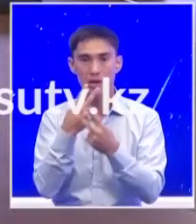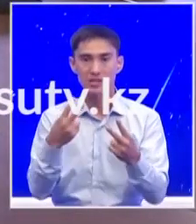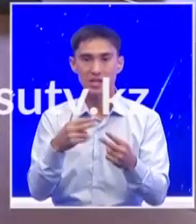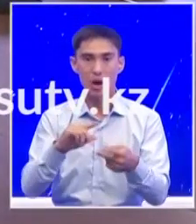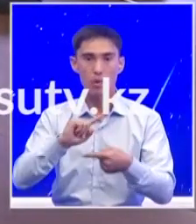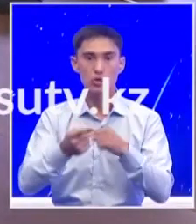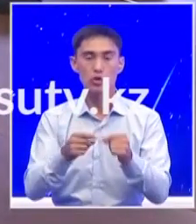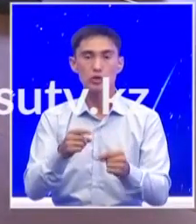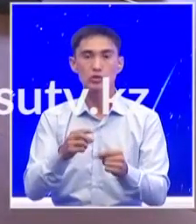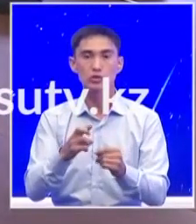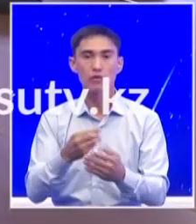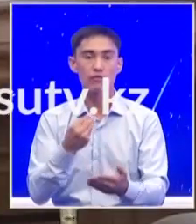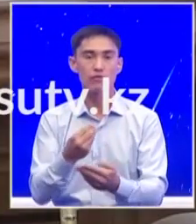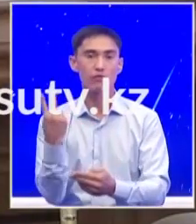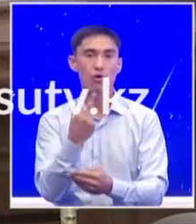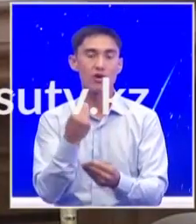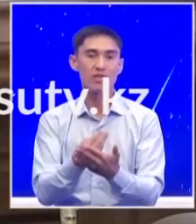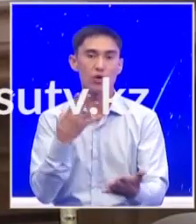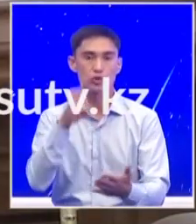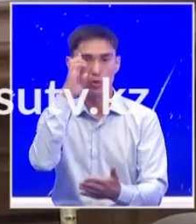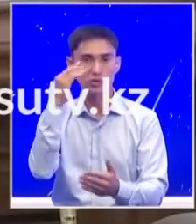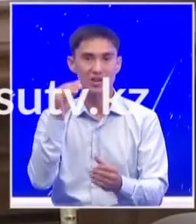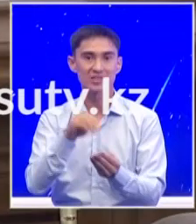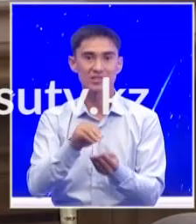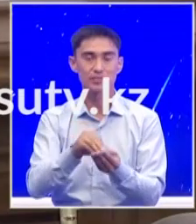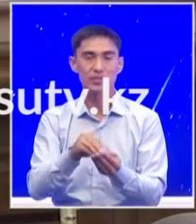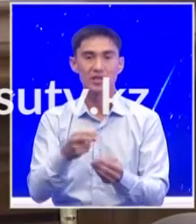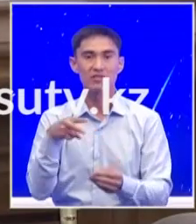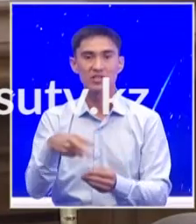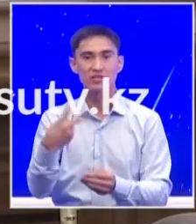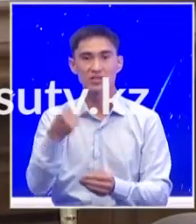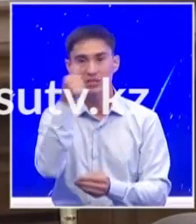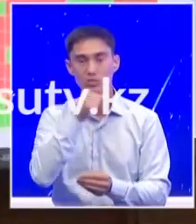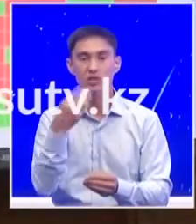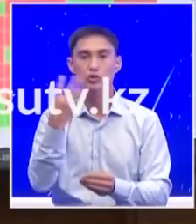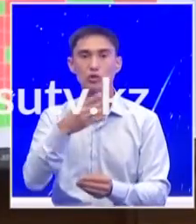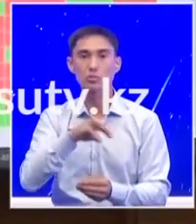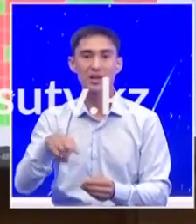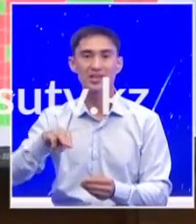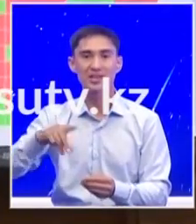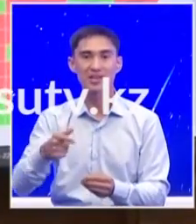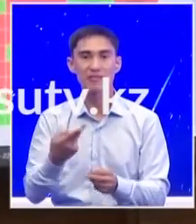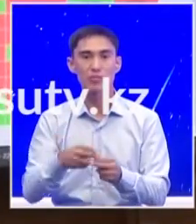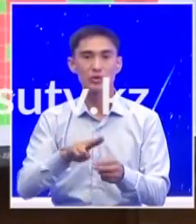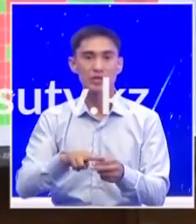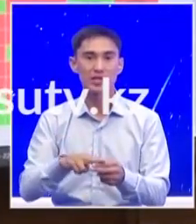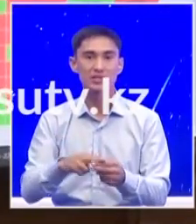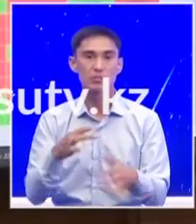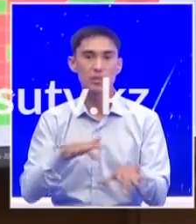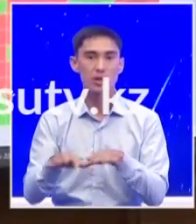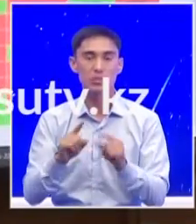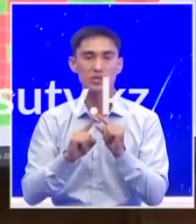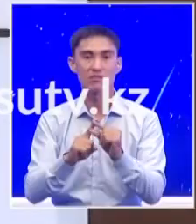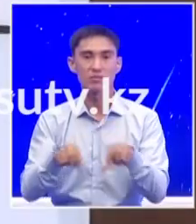обойдется госказне вдвое дороже. В 2020-м на закуп было выделено лишь 40 миллиардов тенге. Впрочем, эти меры, по